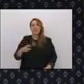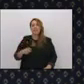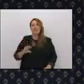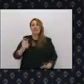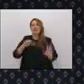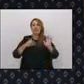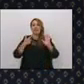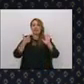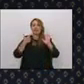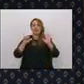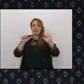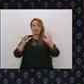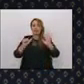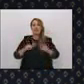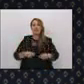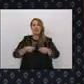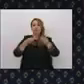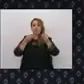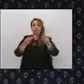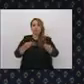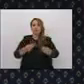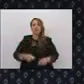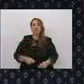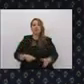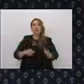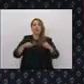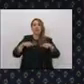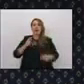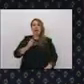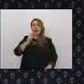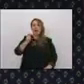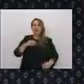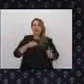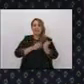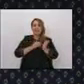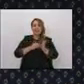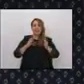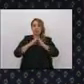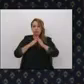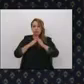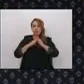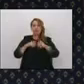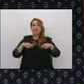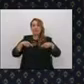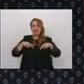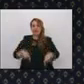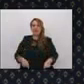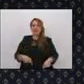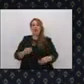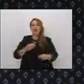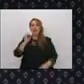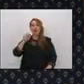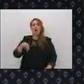03269 المحدد لشروط وكيفيات التنازل عن الأملاك العقارية التابعة للدولة ولدواوين